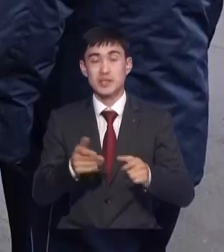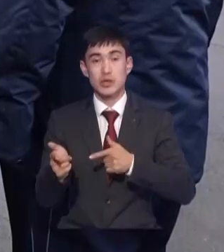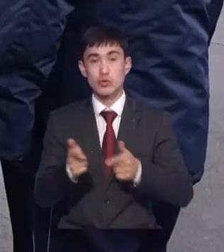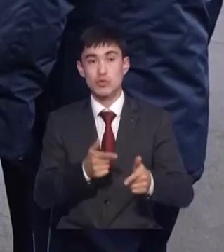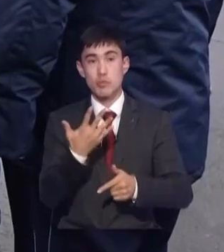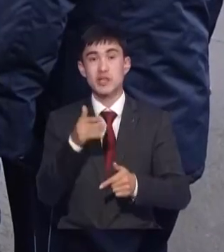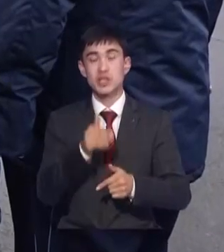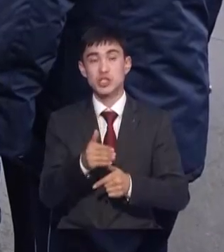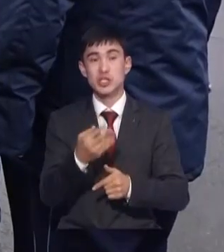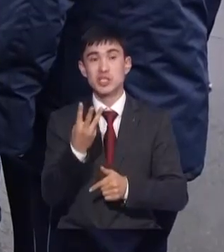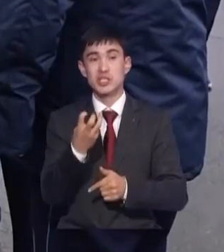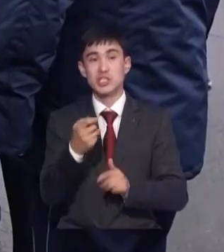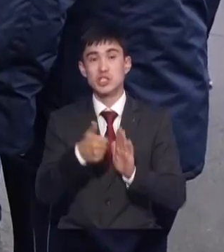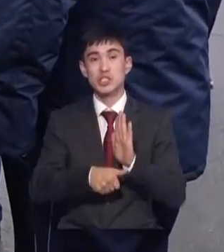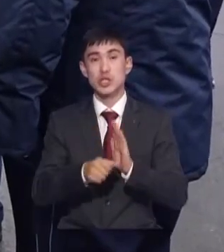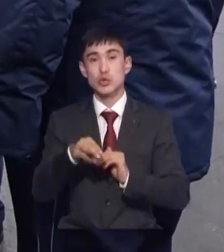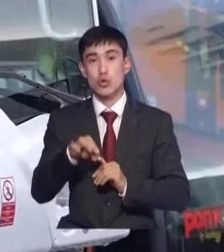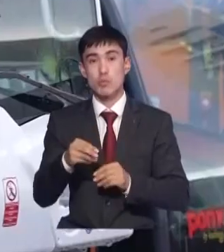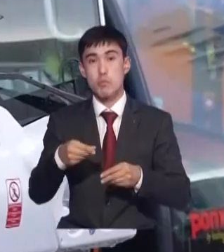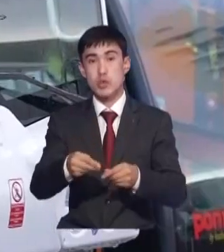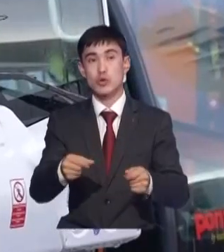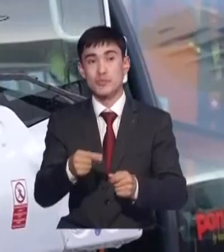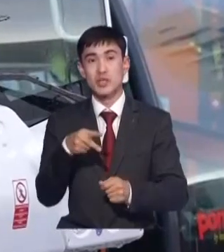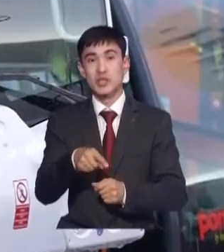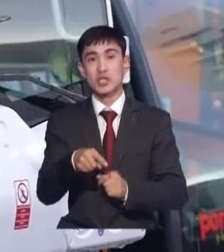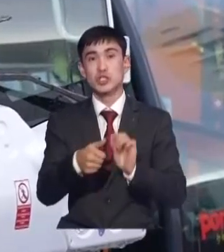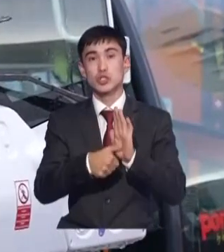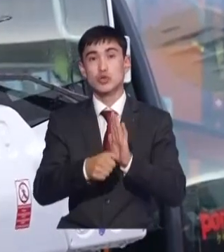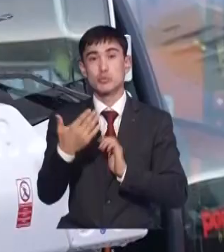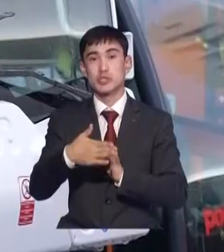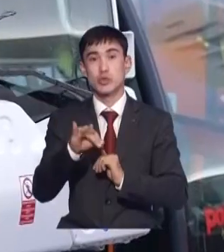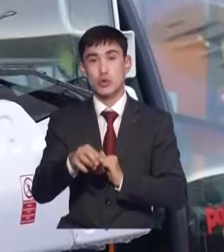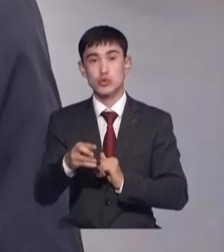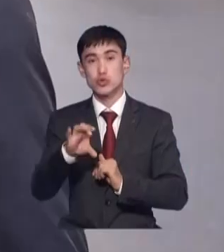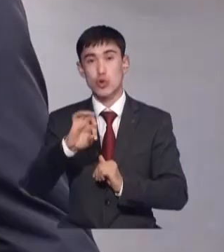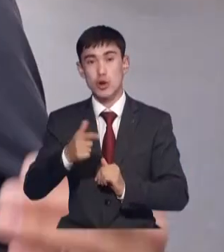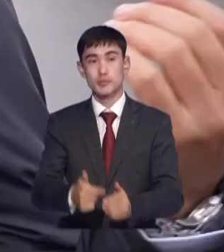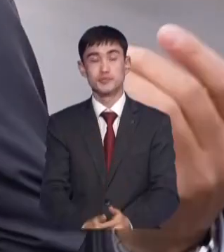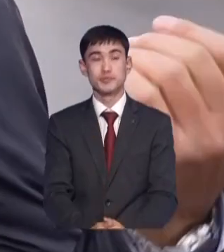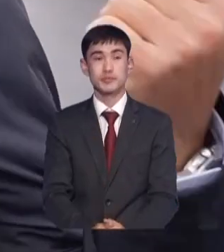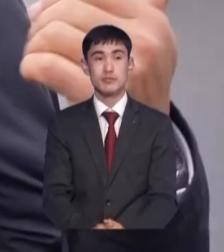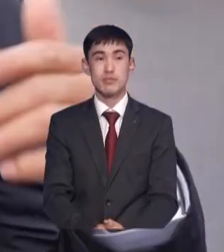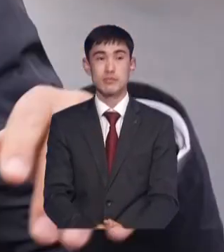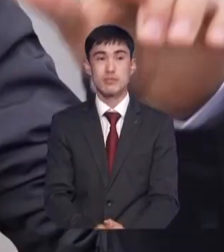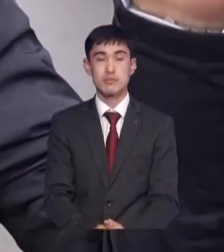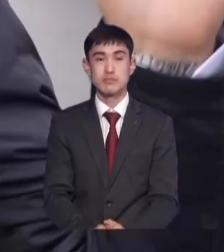заготовлено 5360 тонн песка и 1650 тонн соли.